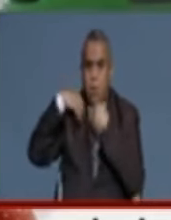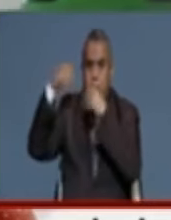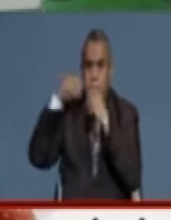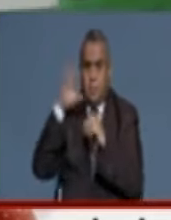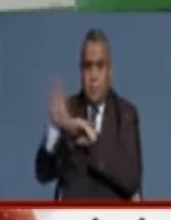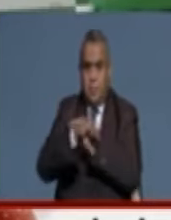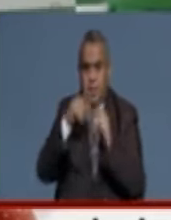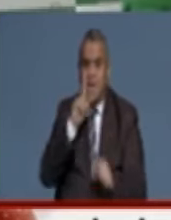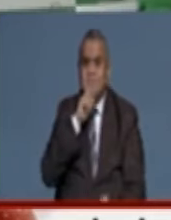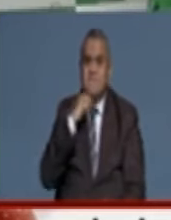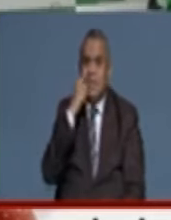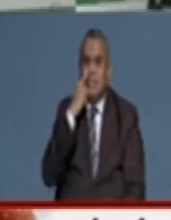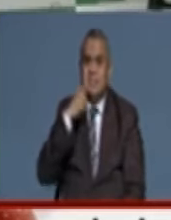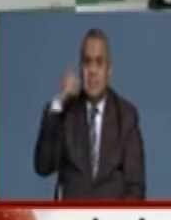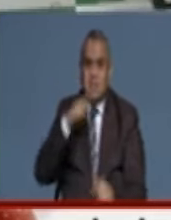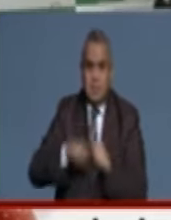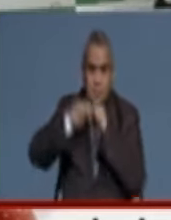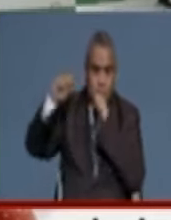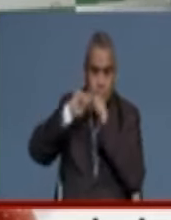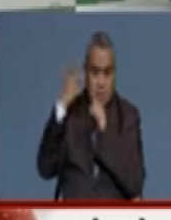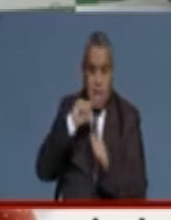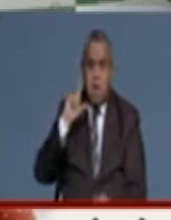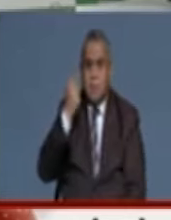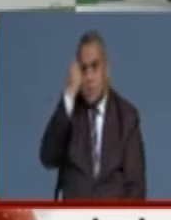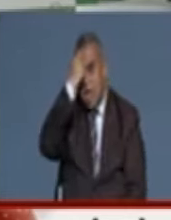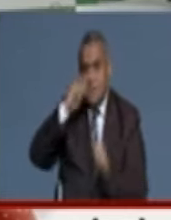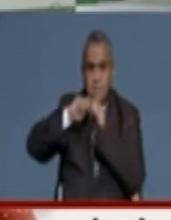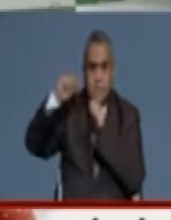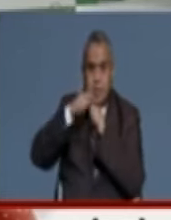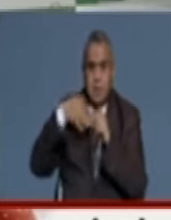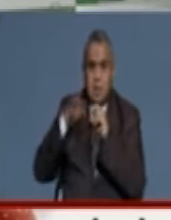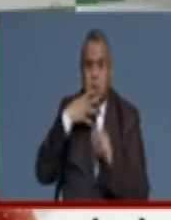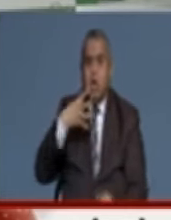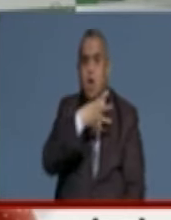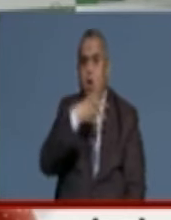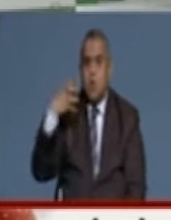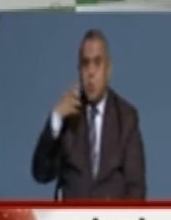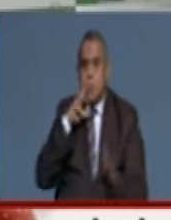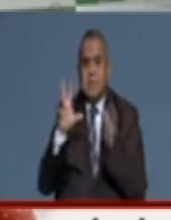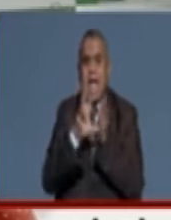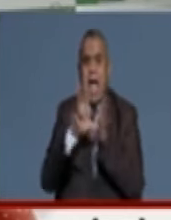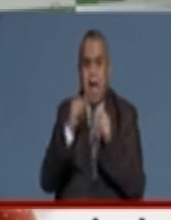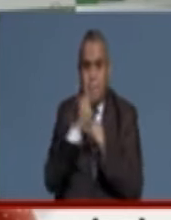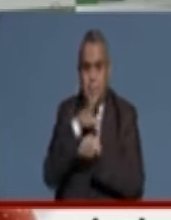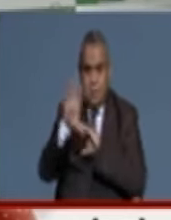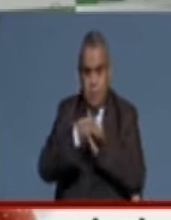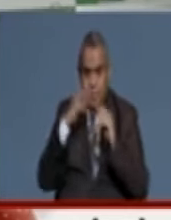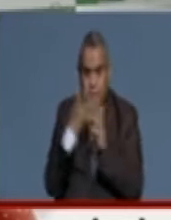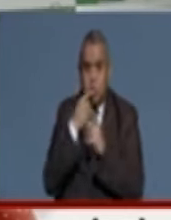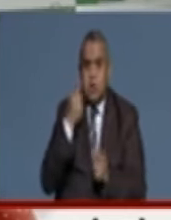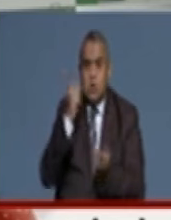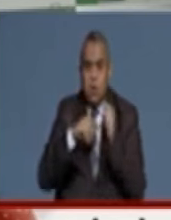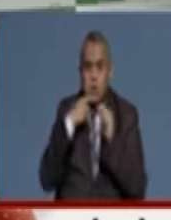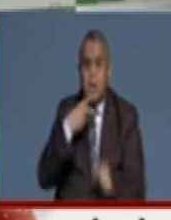حاليا يا فندم على مساحه 15000 متر بتضم 400 عامل بطاقه انتاجيه 22000 طن في